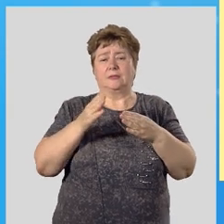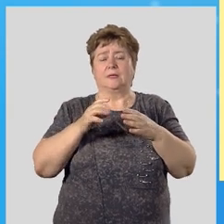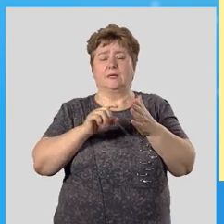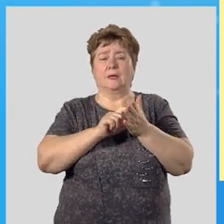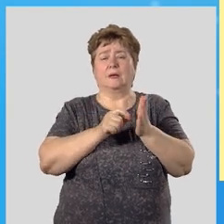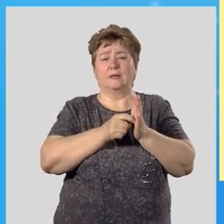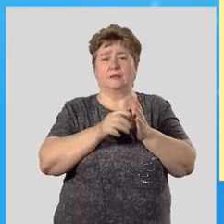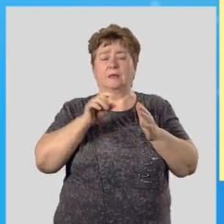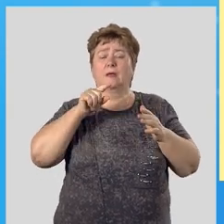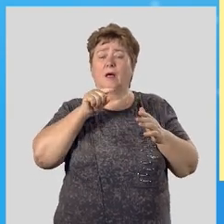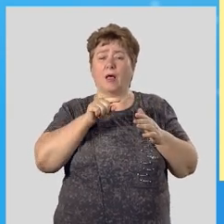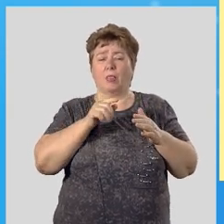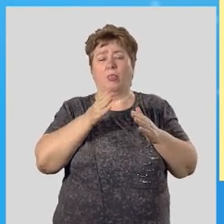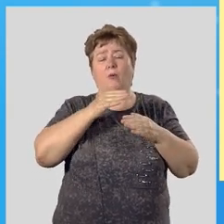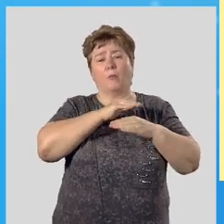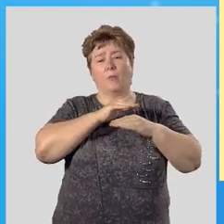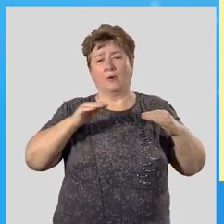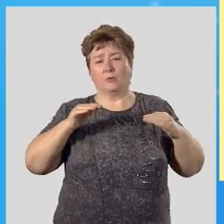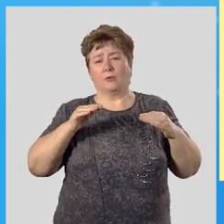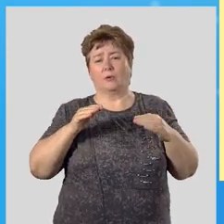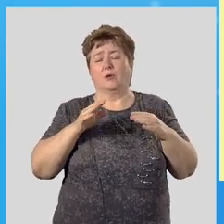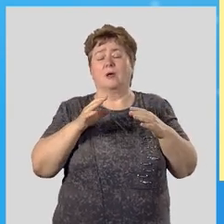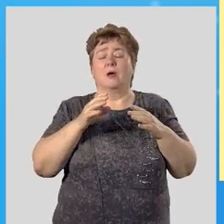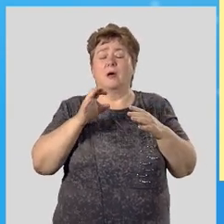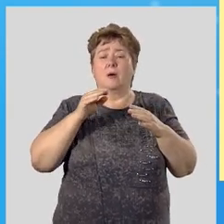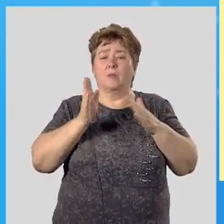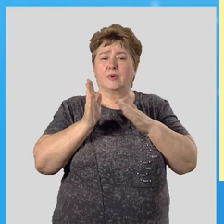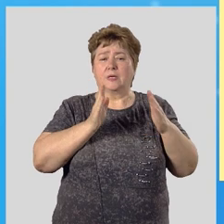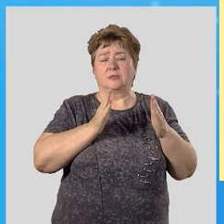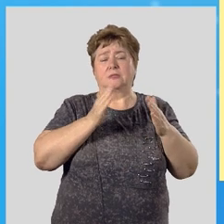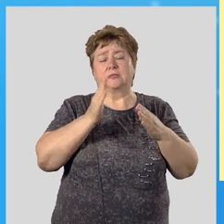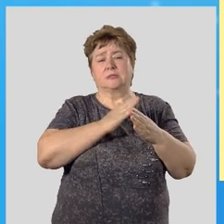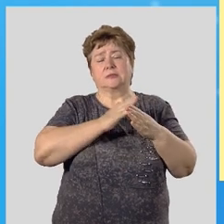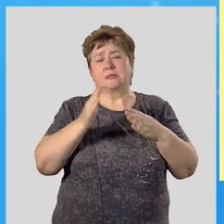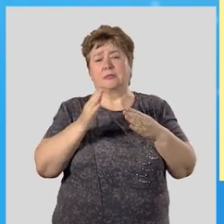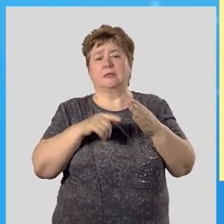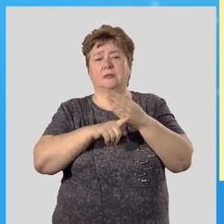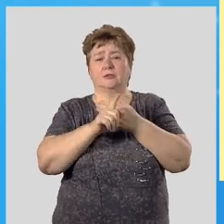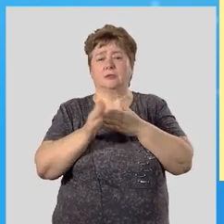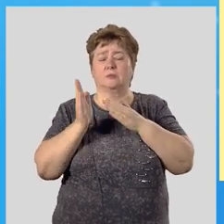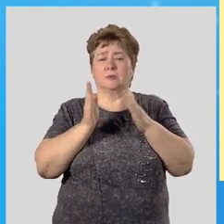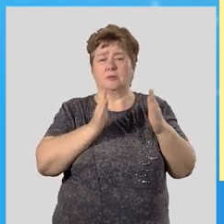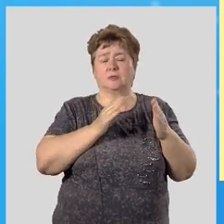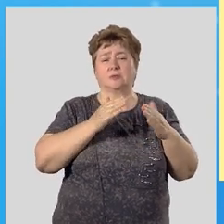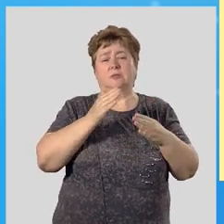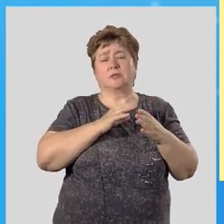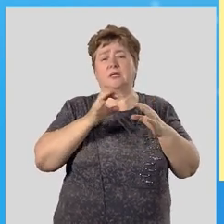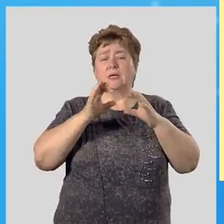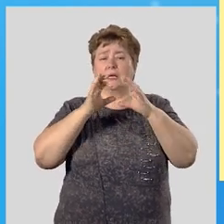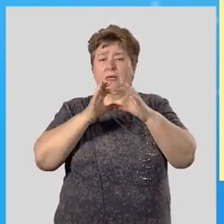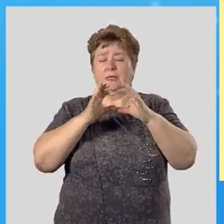клетки. Оно продольно. Процесс деления начинается с процесса деления